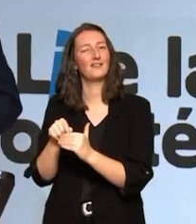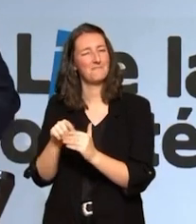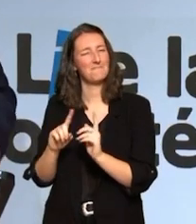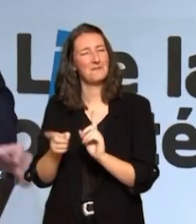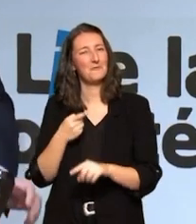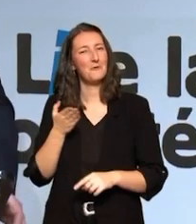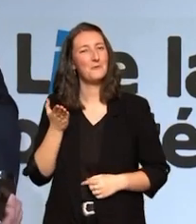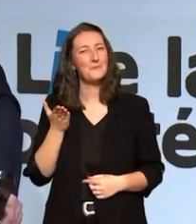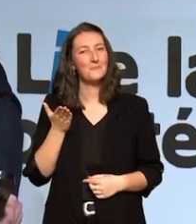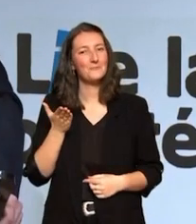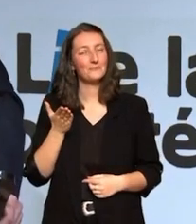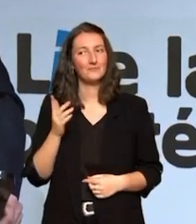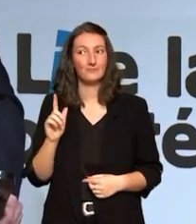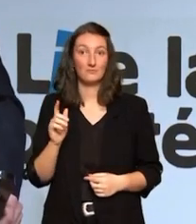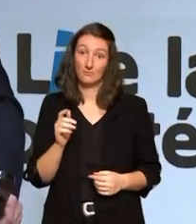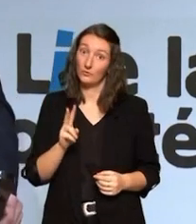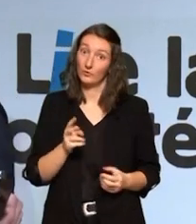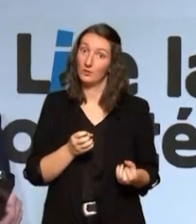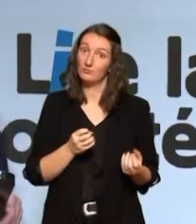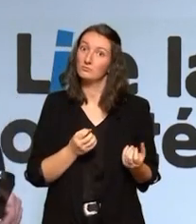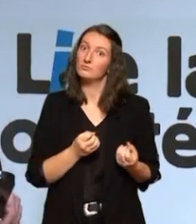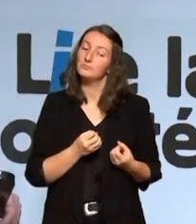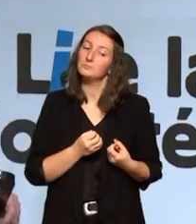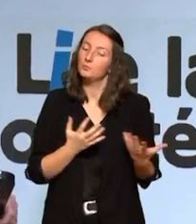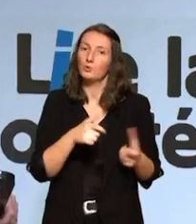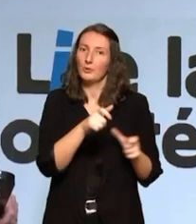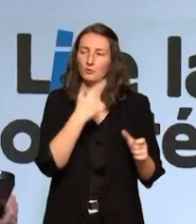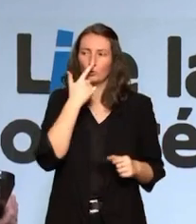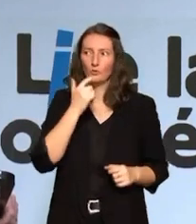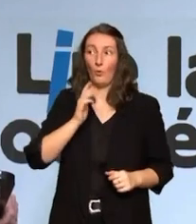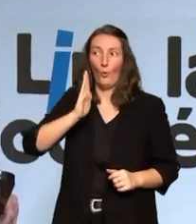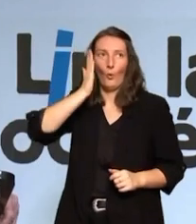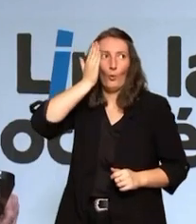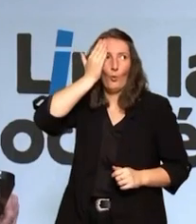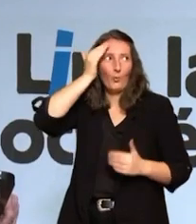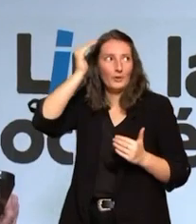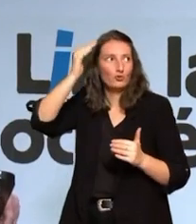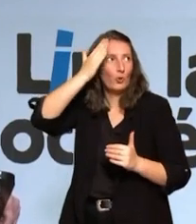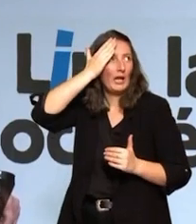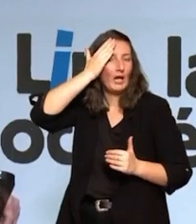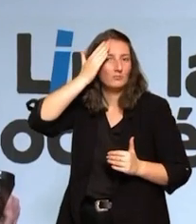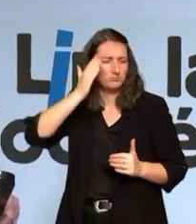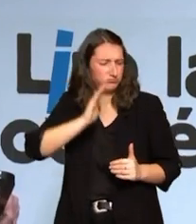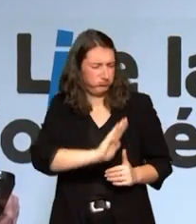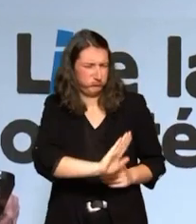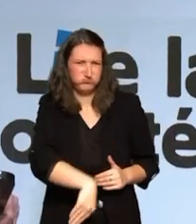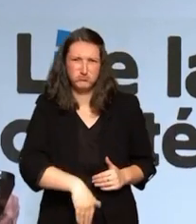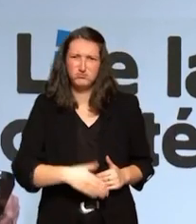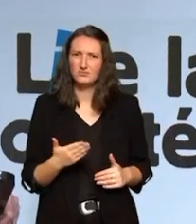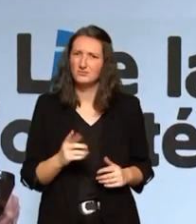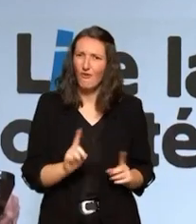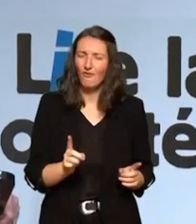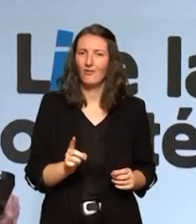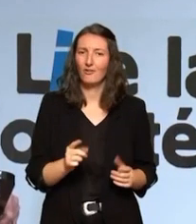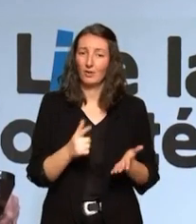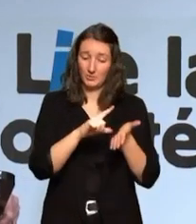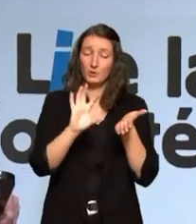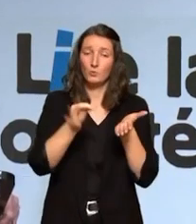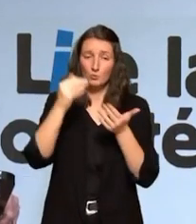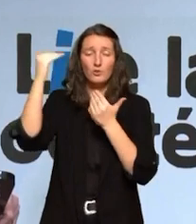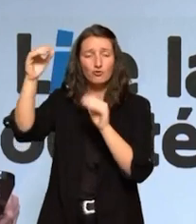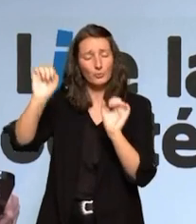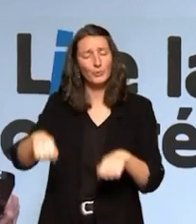pas être un gros mot dans la bouche de quelques Français que ce soit. La littérature est aussi une littérature étrangère. Et après